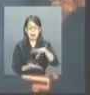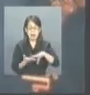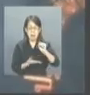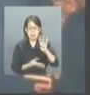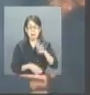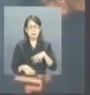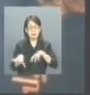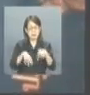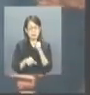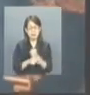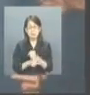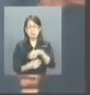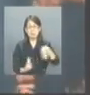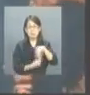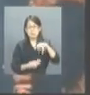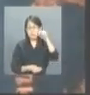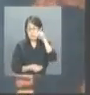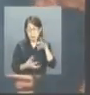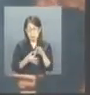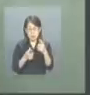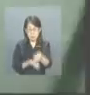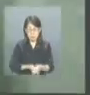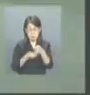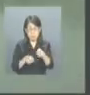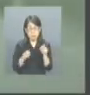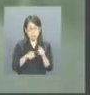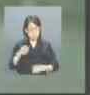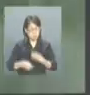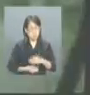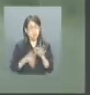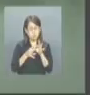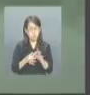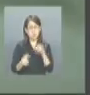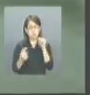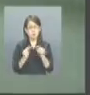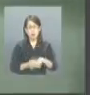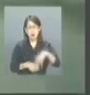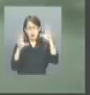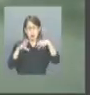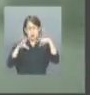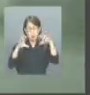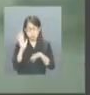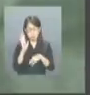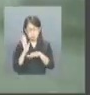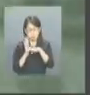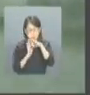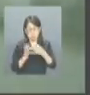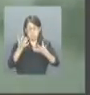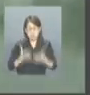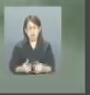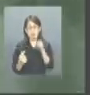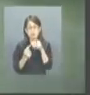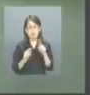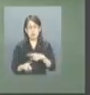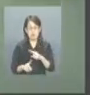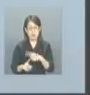และการเกษตรที่แสดงความเป็นห่วงจังหวัดที่จะได้รับผลกระทบจากปริมาณฝนที่คาดว่าจะตกหนักมากที่สุดในระหว่างวันที่